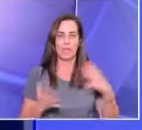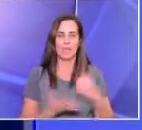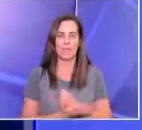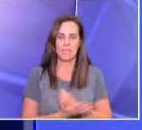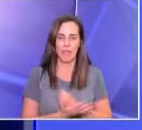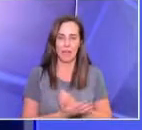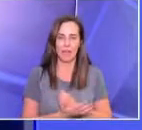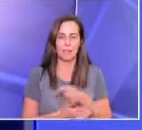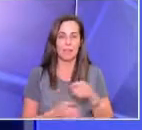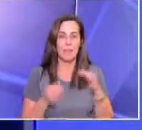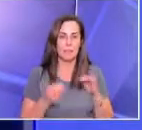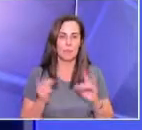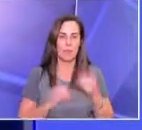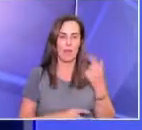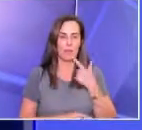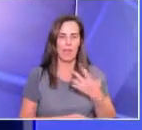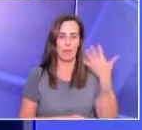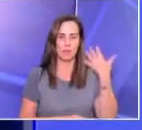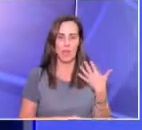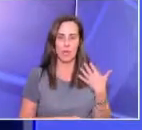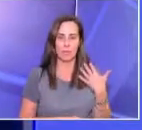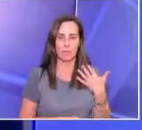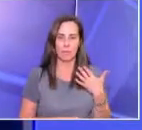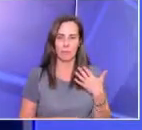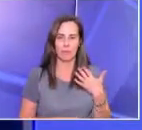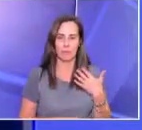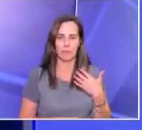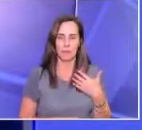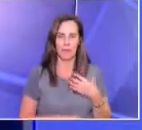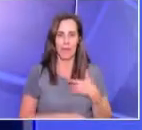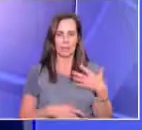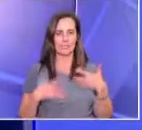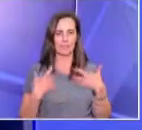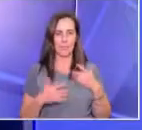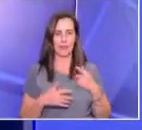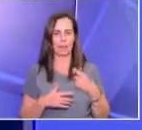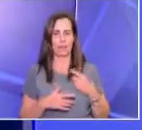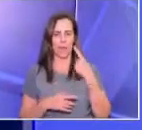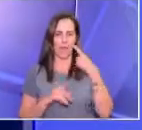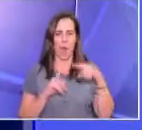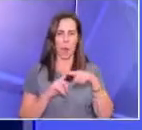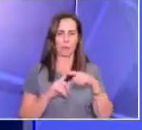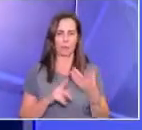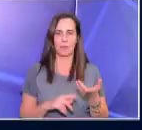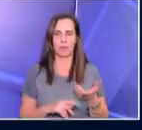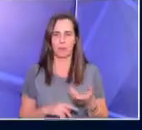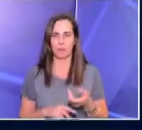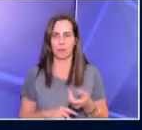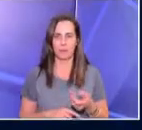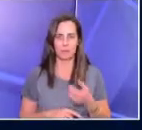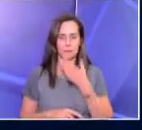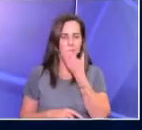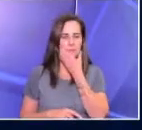מנצח. וזה בדיוק מה שקרה לפני 5 שנים. תשמע, משה, אני שמח על הראייה האופטימית שלך, אבל תכף אני אראה לך